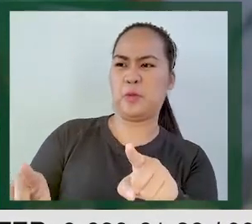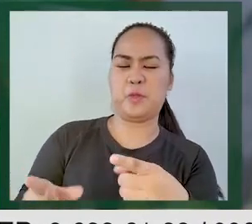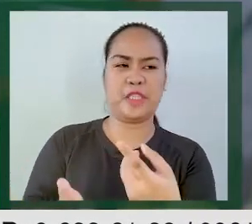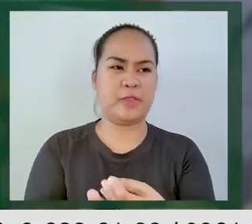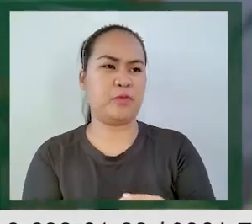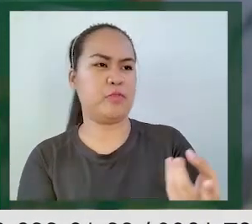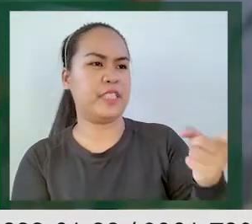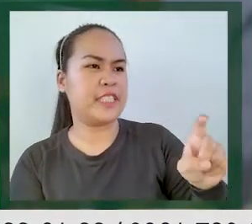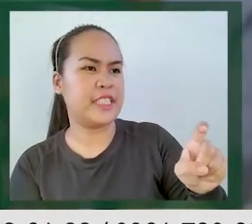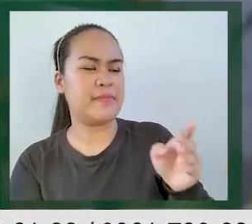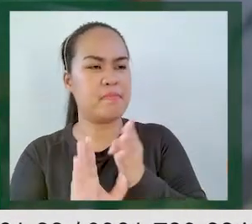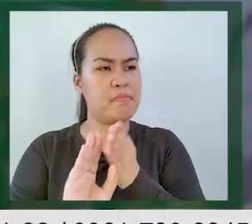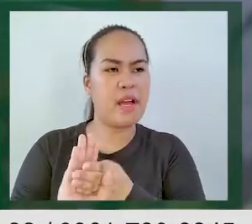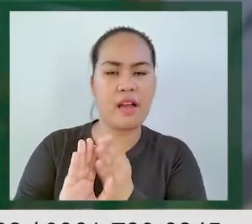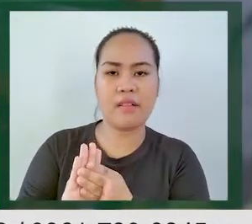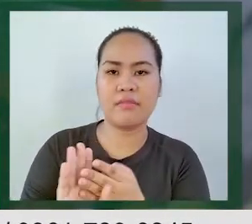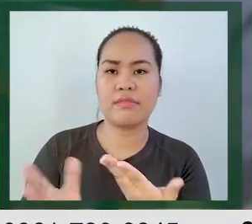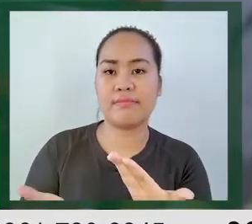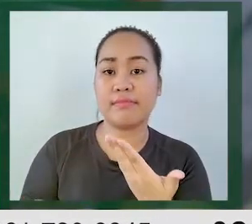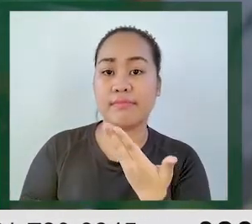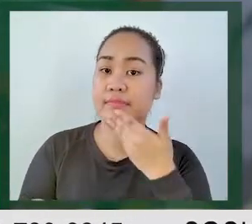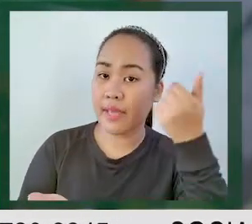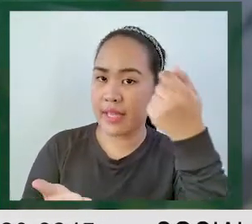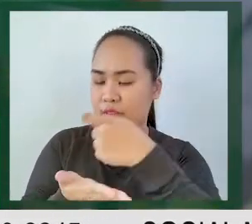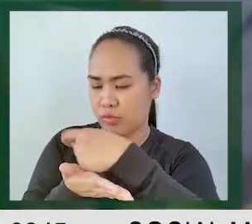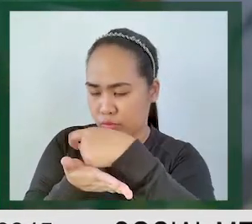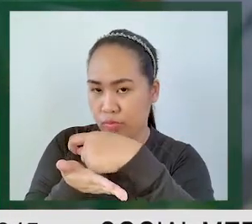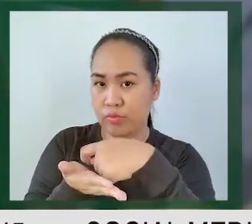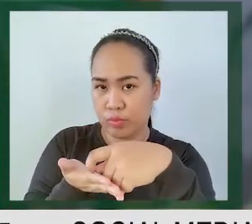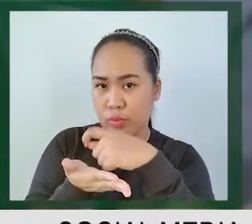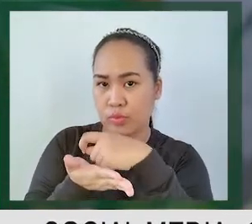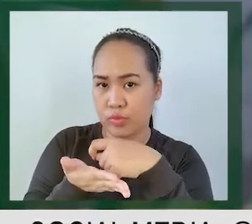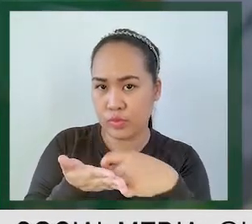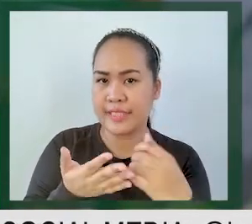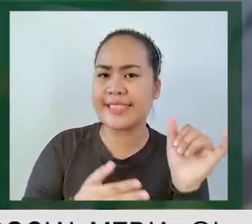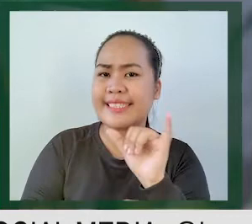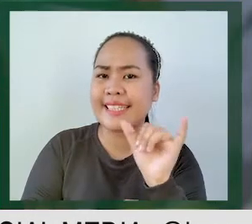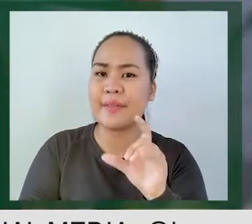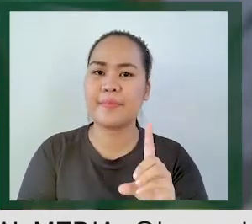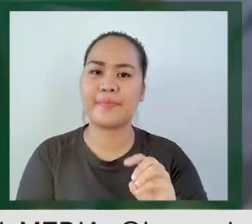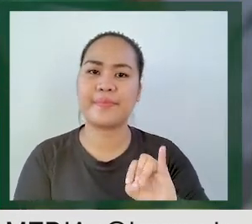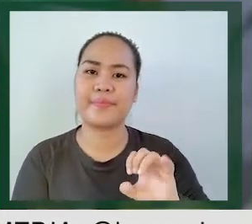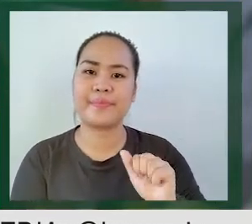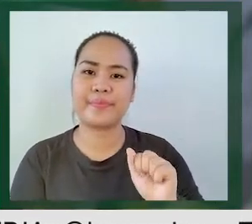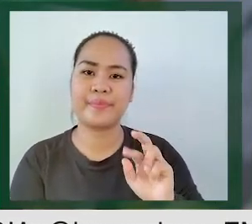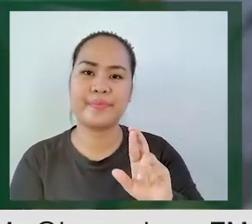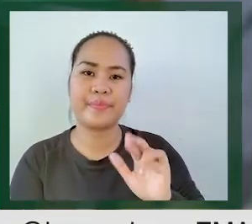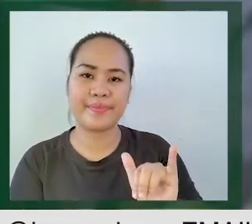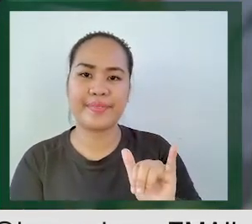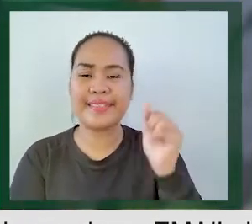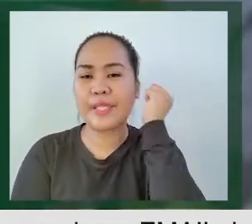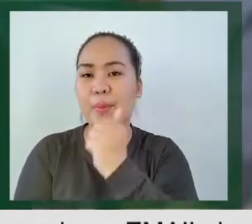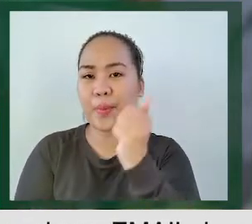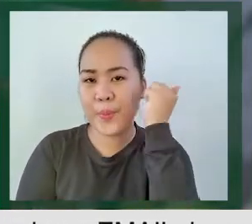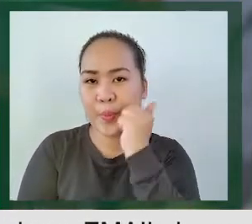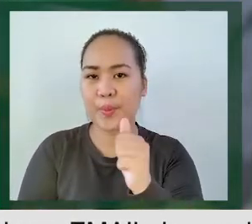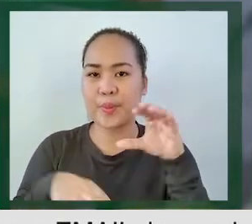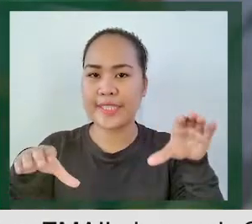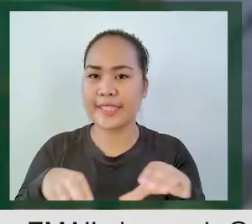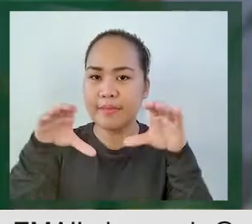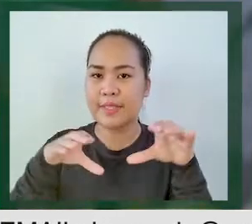diary ninyo nung inyong activities, no? Para, wag naman sana, di ba? Pero if mangyari man sa inyo,